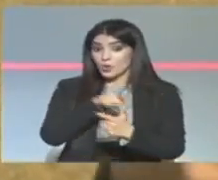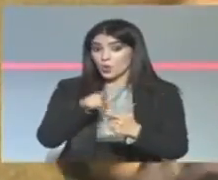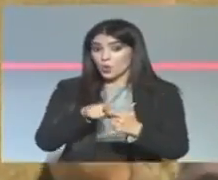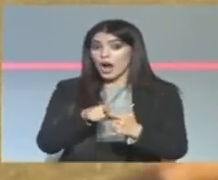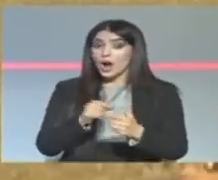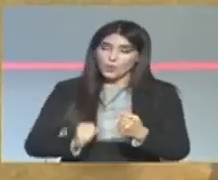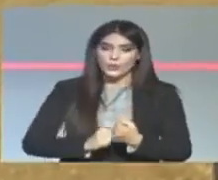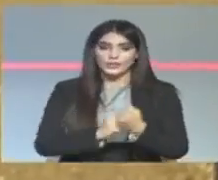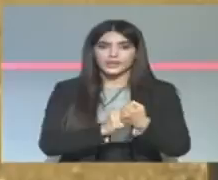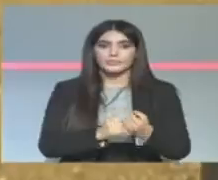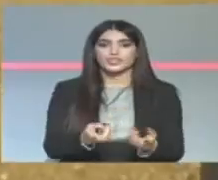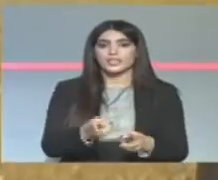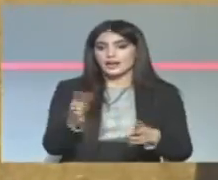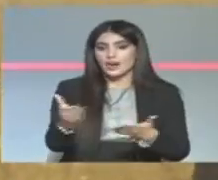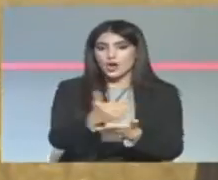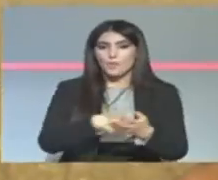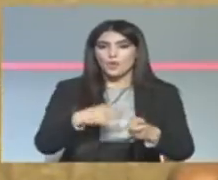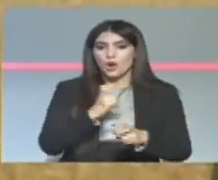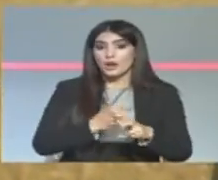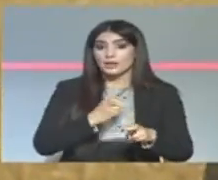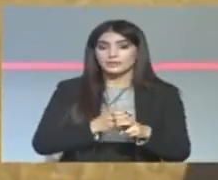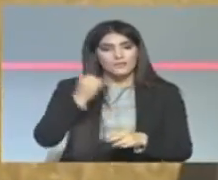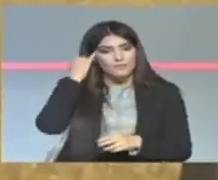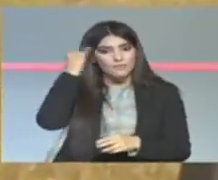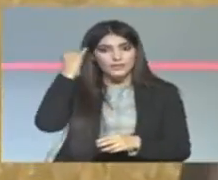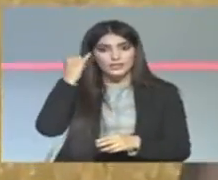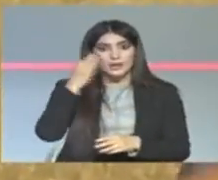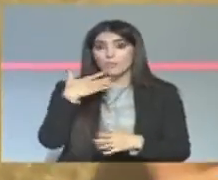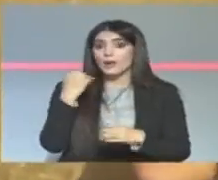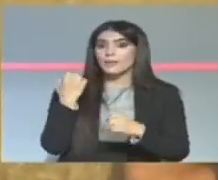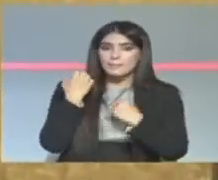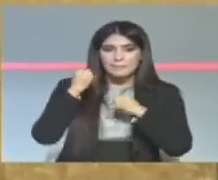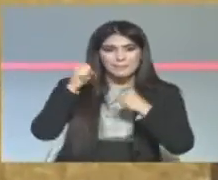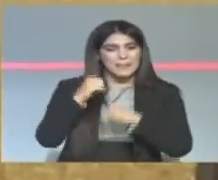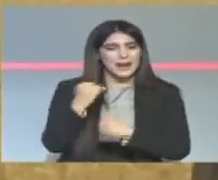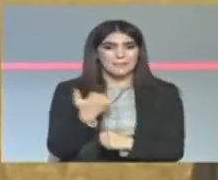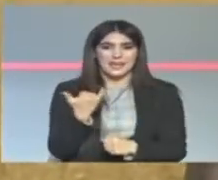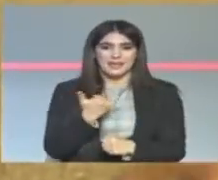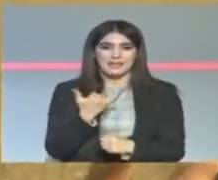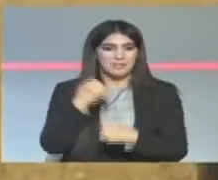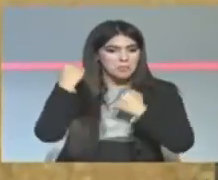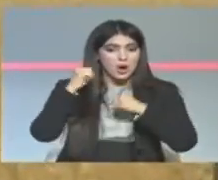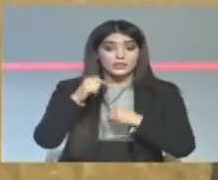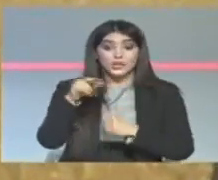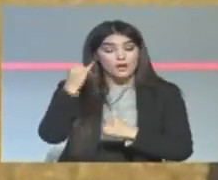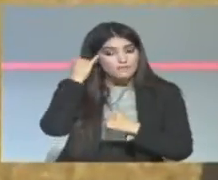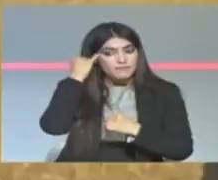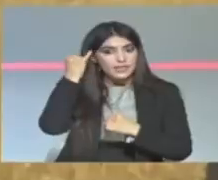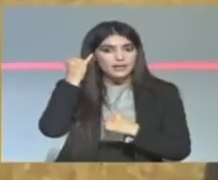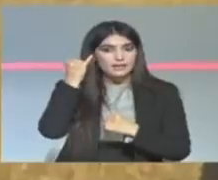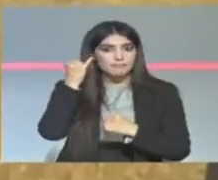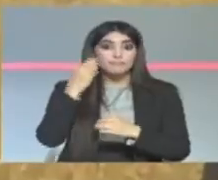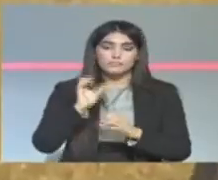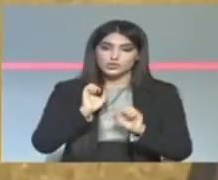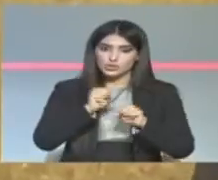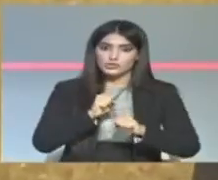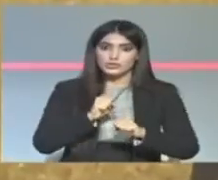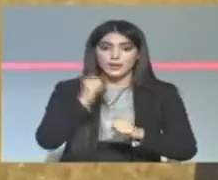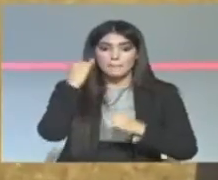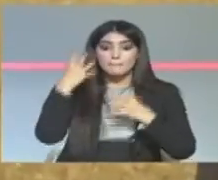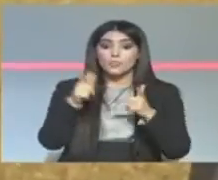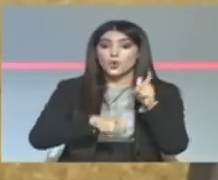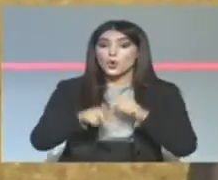المفروض مره اخرى ما بيقدر خير من الاعتصام وخير من بيت المباشر